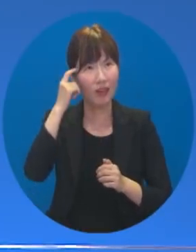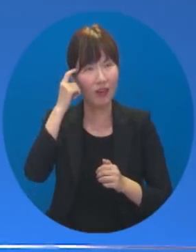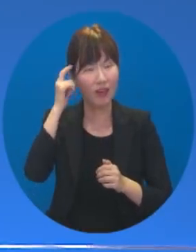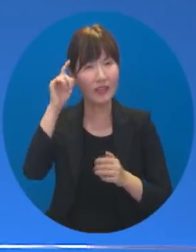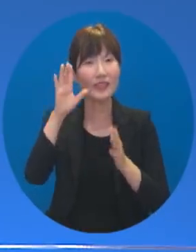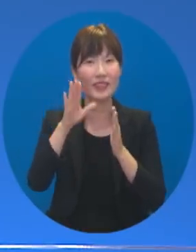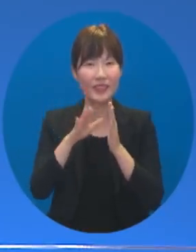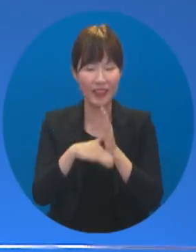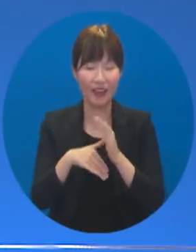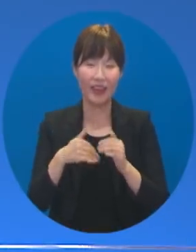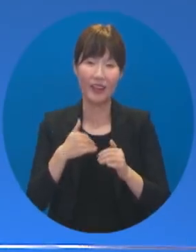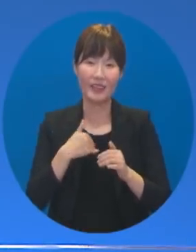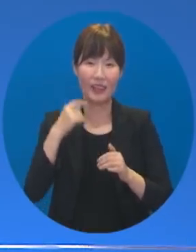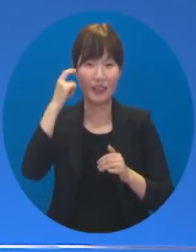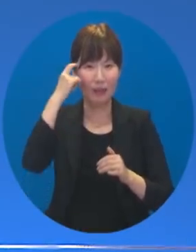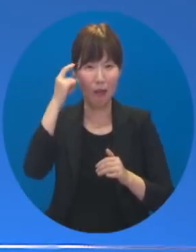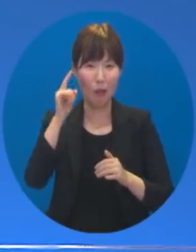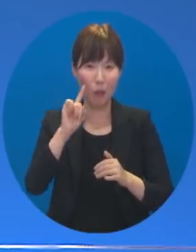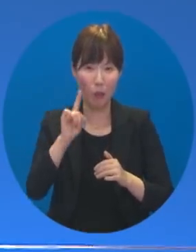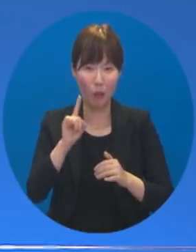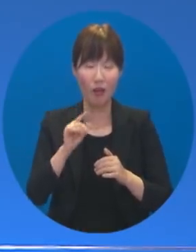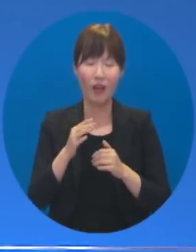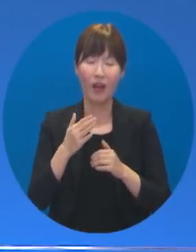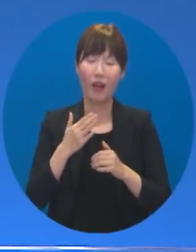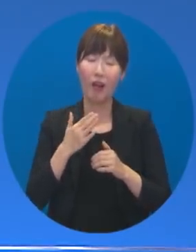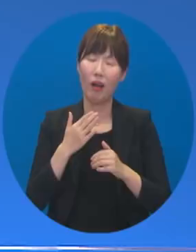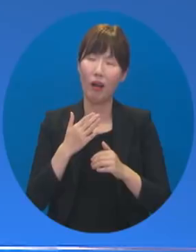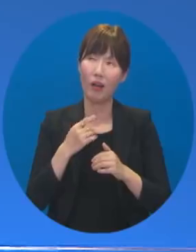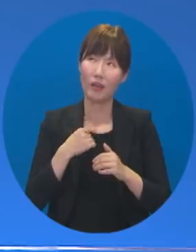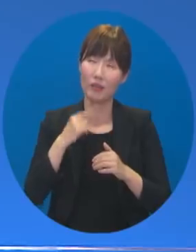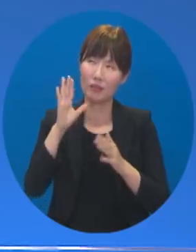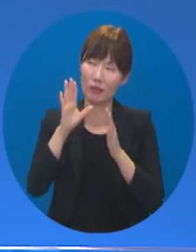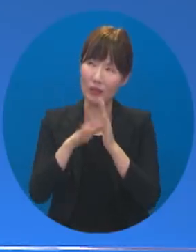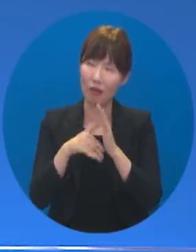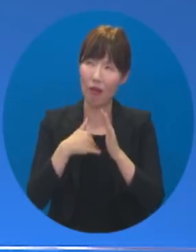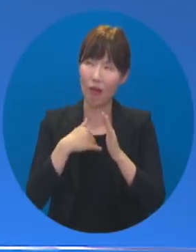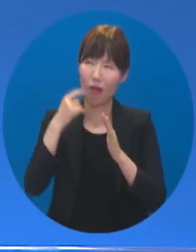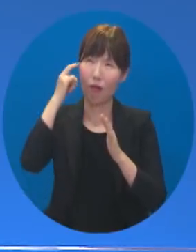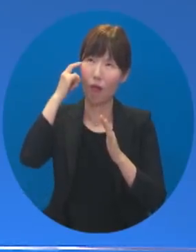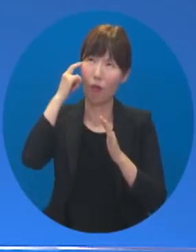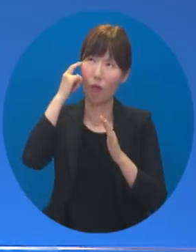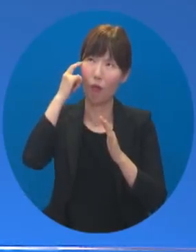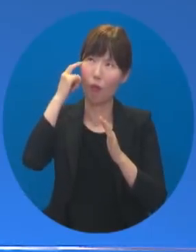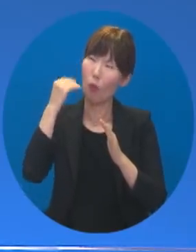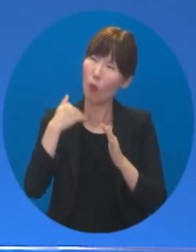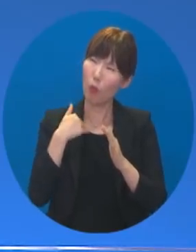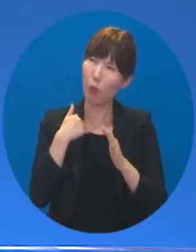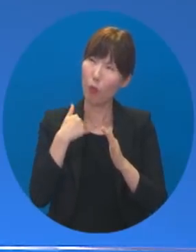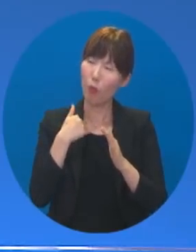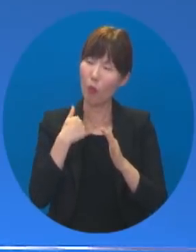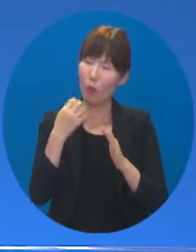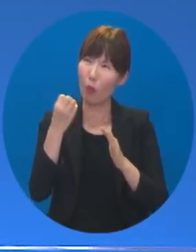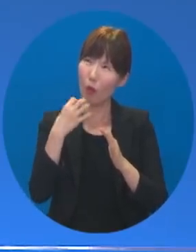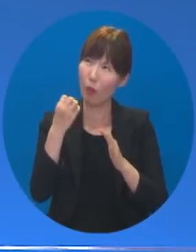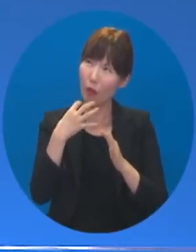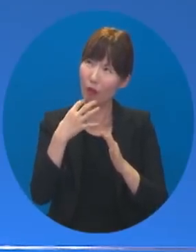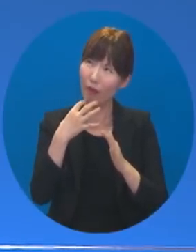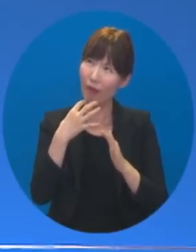피와 살을 주는 그것이 어디선 들었는데 누군가 나한테도 그런 무슨